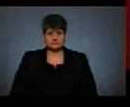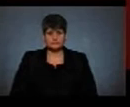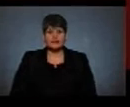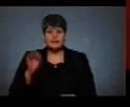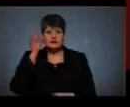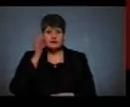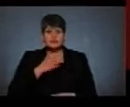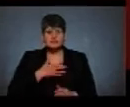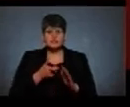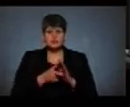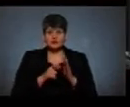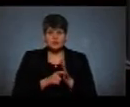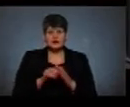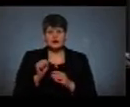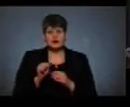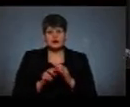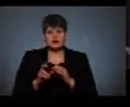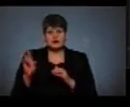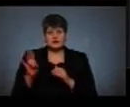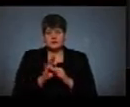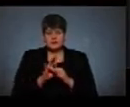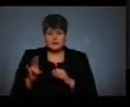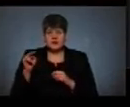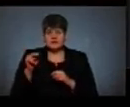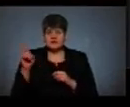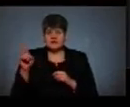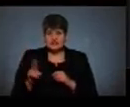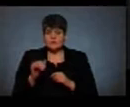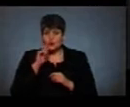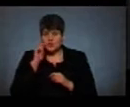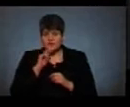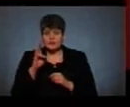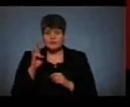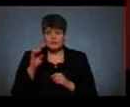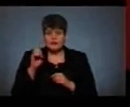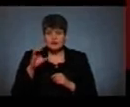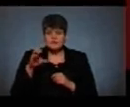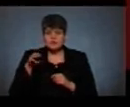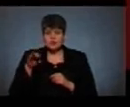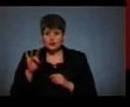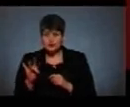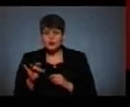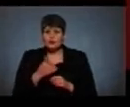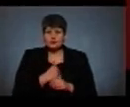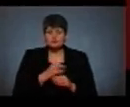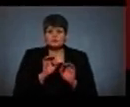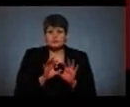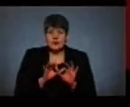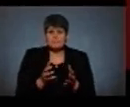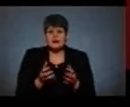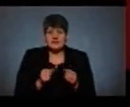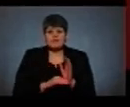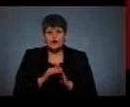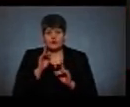Нагадаю, у нашій студії архієпископ Тернопільський і Кременецький Православної церкви України Нестор. І насамперед хочемо, щоб ви прокоментували прийнятий Верховною Радою